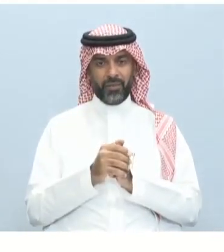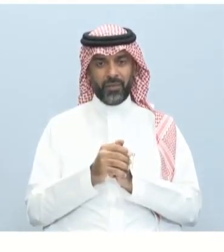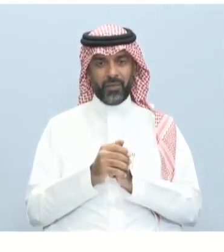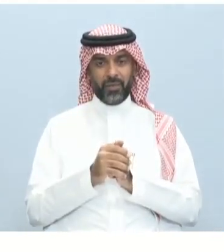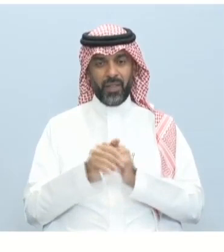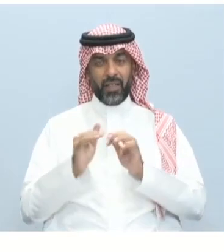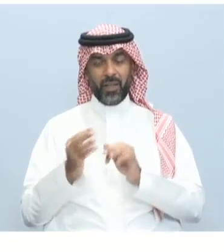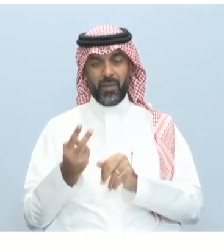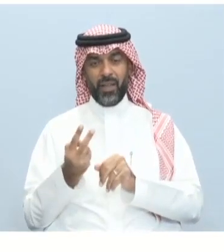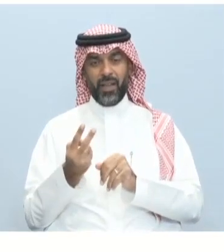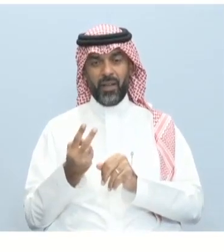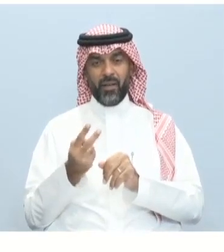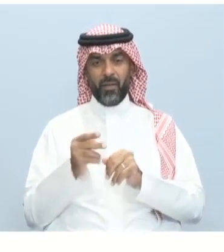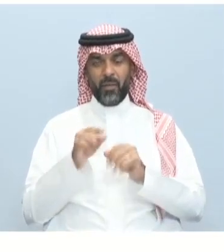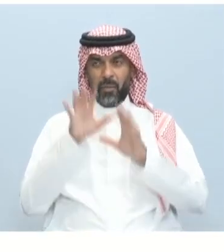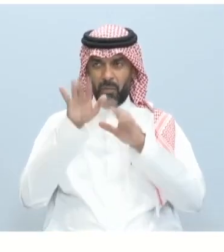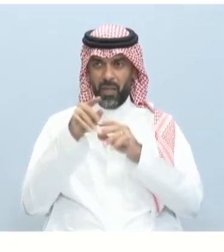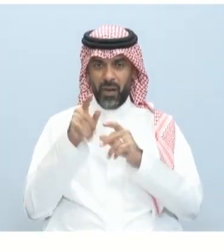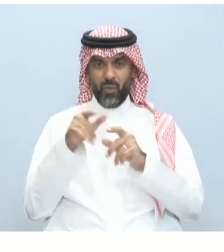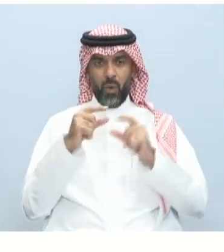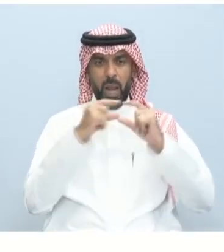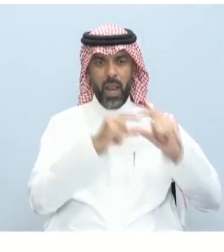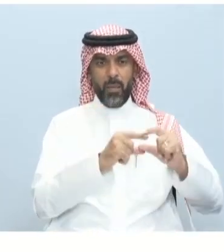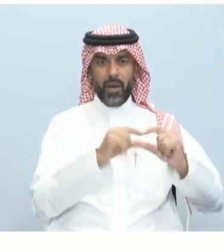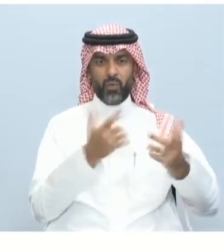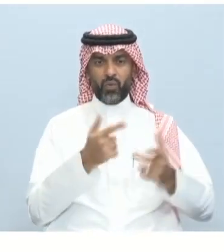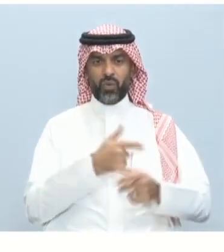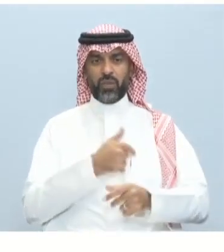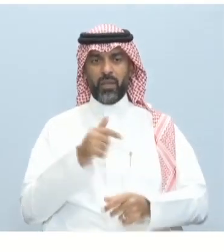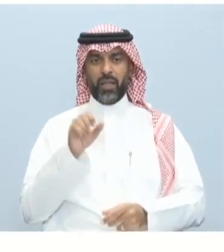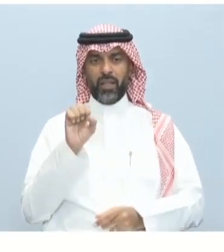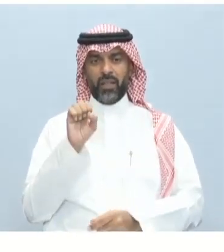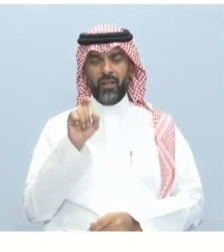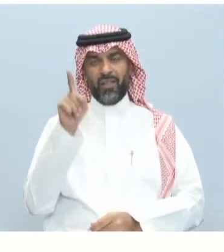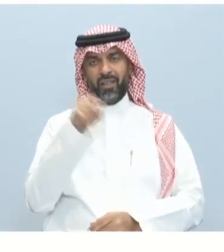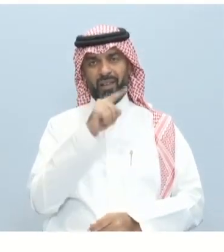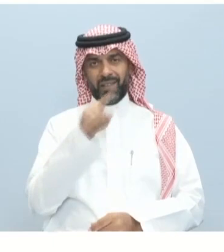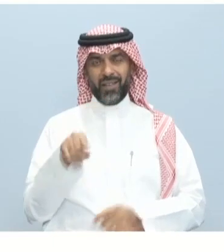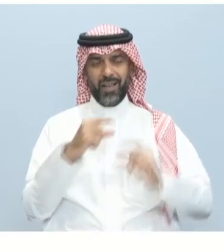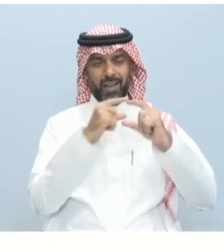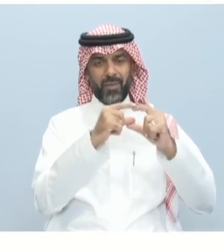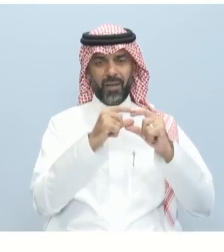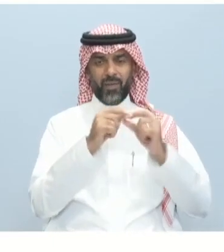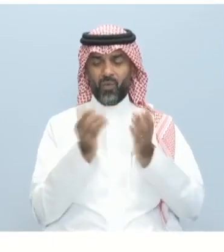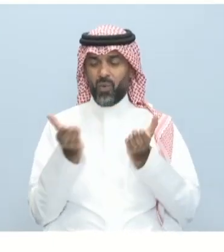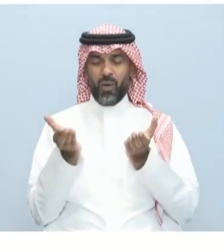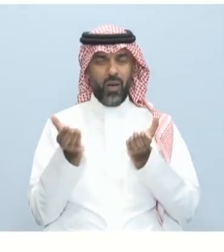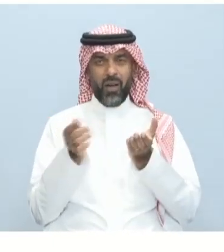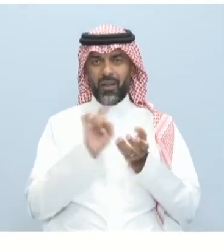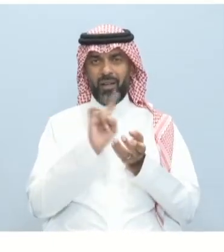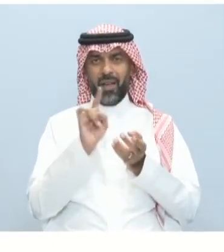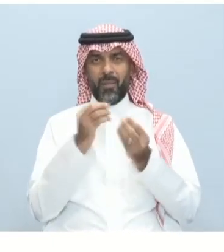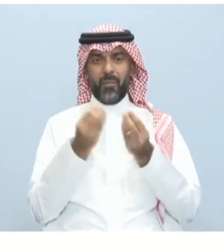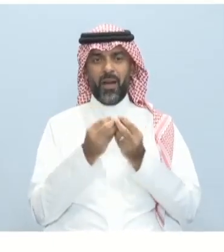إحداثيات XY بوضع الصور في المشهد. الثانية الإجابة خاطئة. ممتاز، يقارن البرنامج المظهر مع